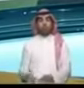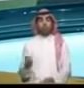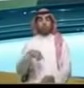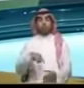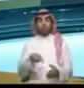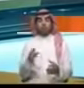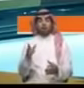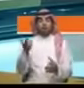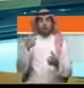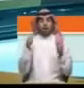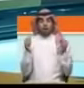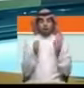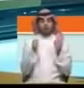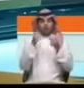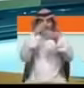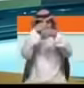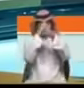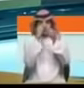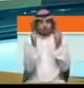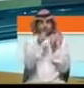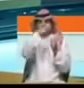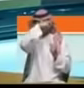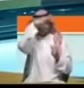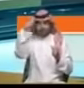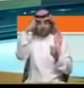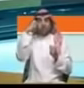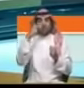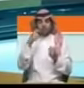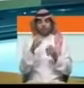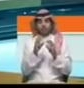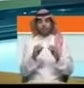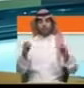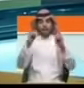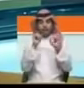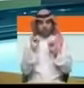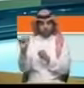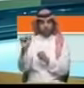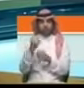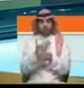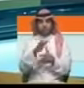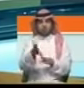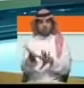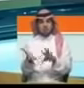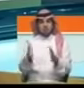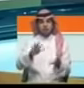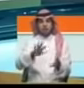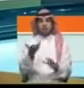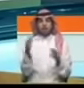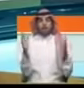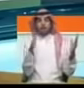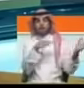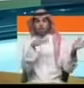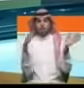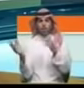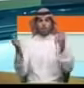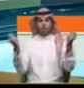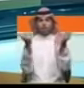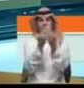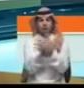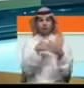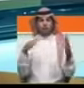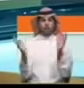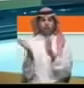توقعت الهيئة العامة للأرصاد وحماية البيئة في تقريرها عن حالة الطقس، توقعت استمرار نشاط الرياح السطحية المثيرة للأتربة